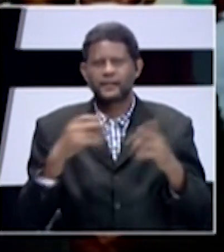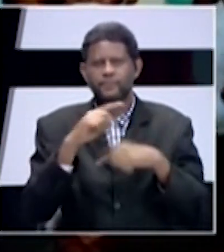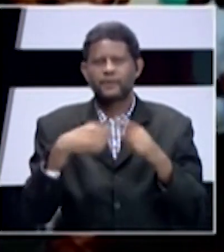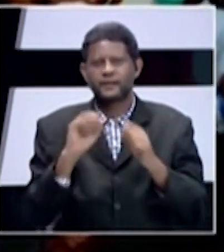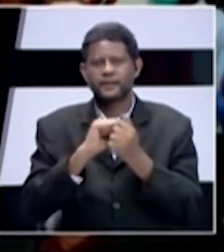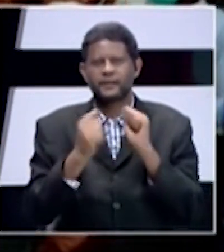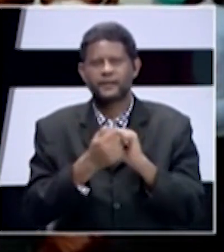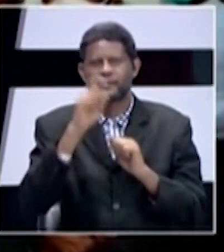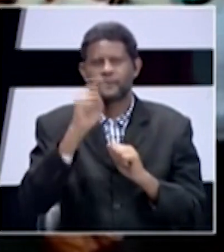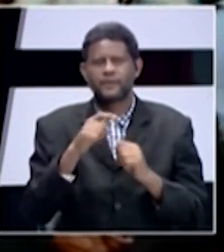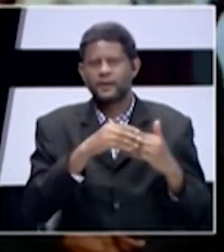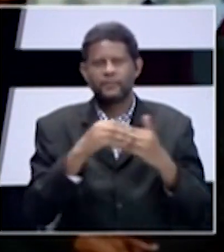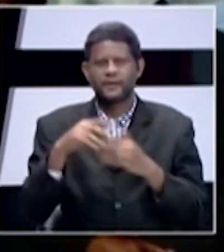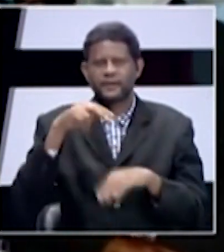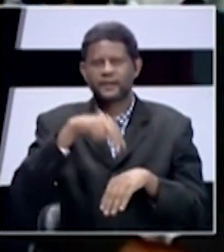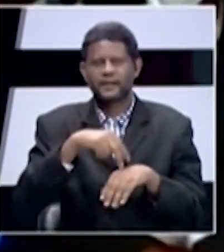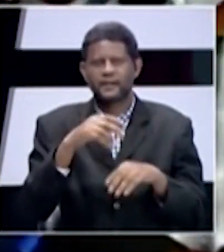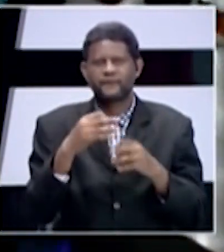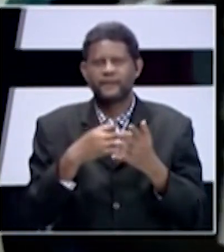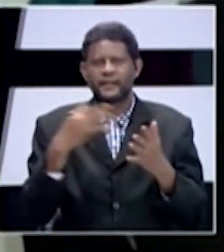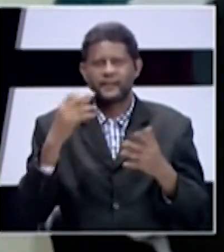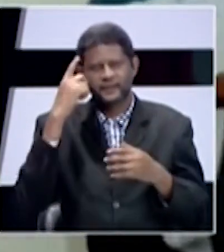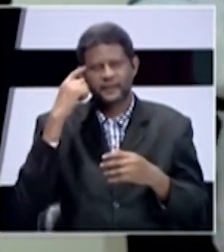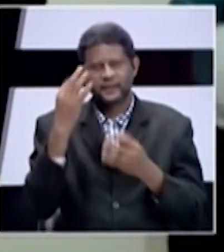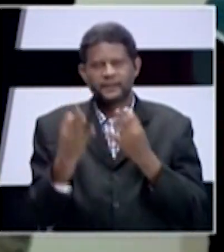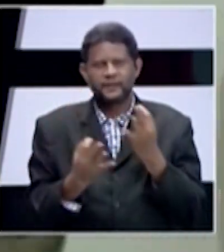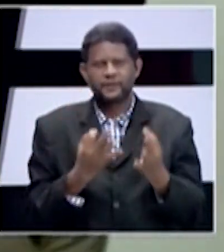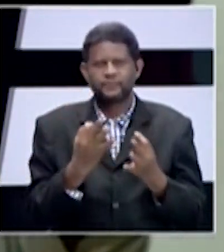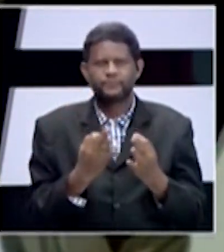ክቕይር ከም ዝግባእ ኣመራርሓ ትካላት ፋይናንስ ትግራይ ገሊፆም።